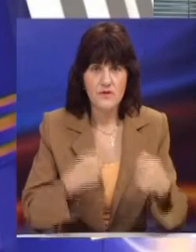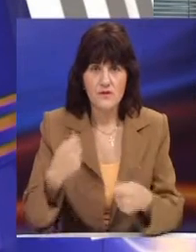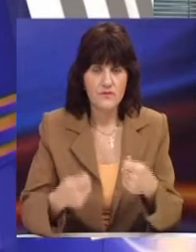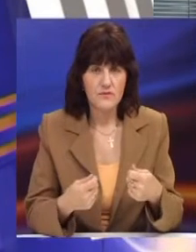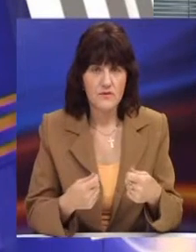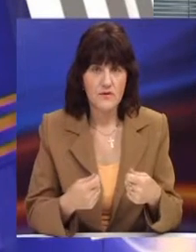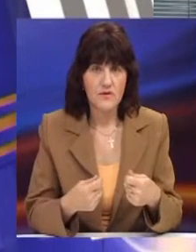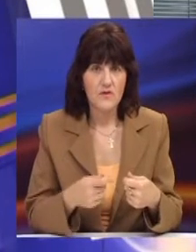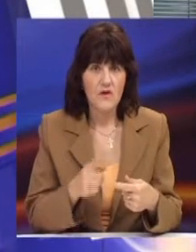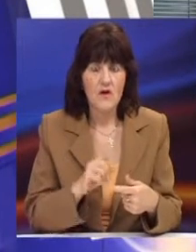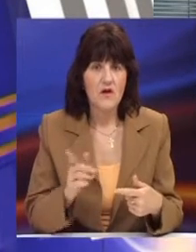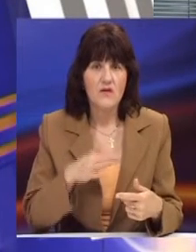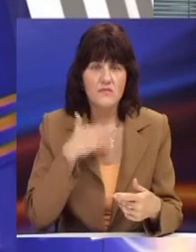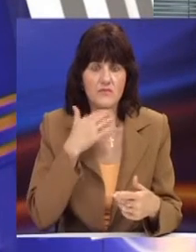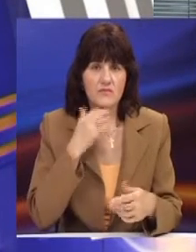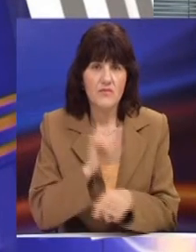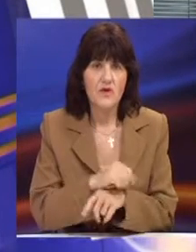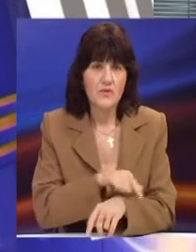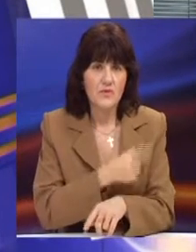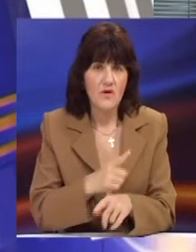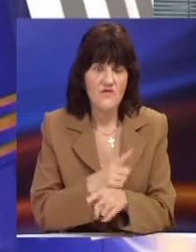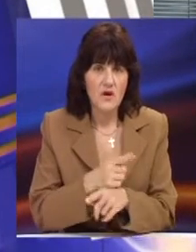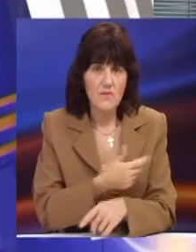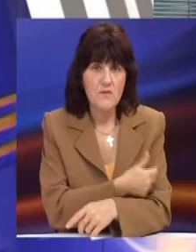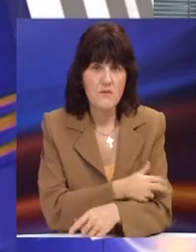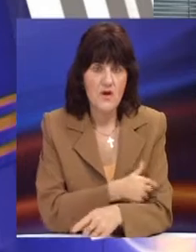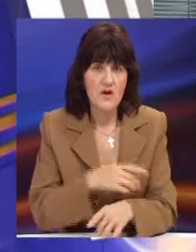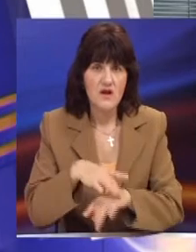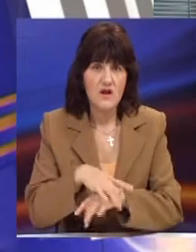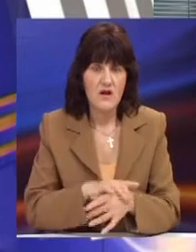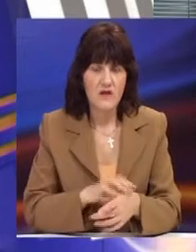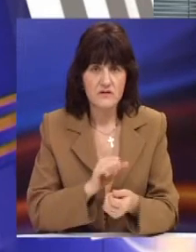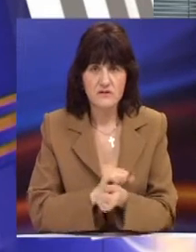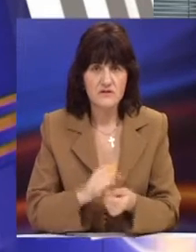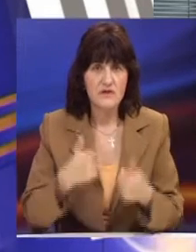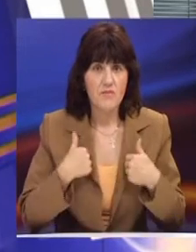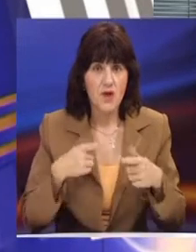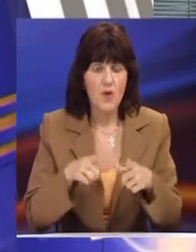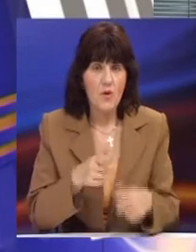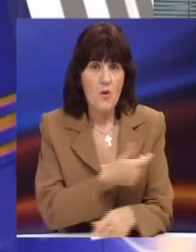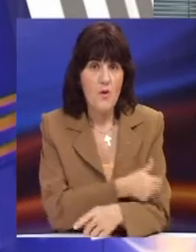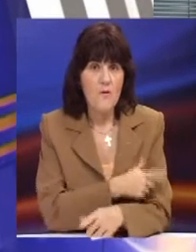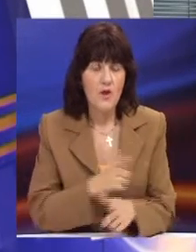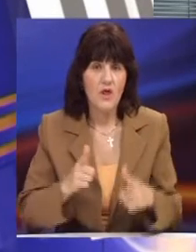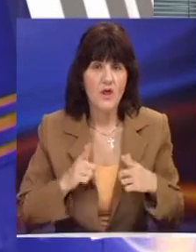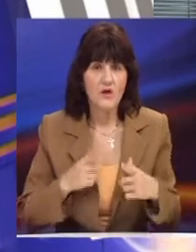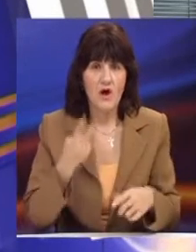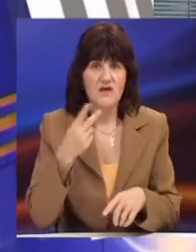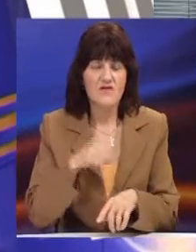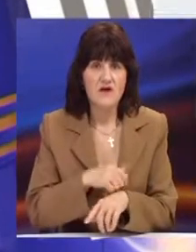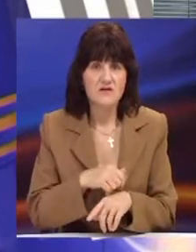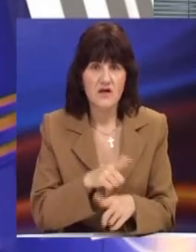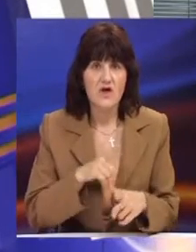a ovako bahato i neodgovorno ponašanje i lekari i bolnica i mislim mi smo u bolnici čekali 2 sata da nam kažu šta nam je sa